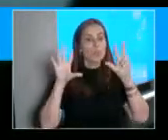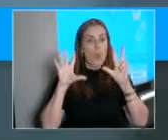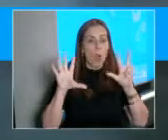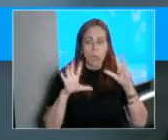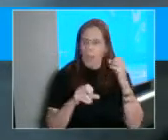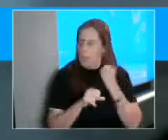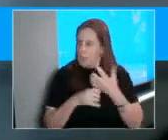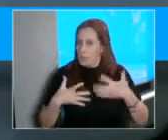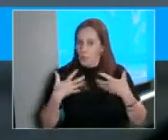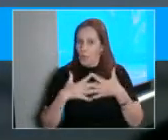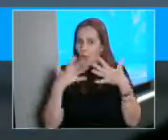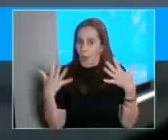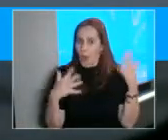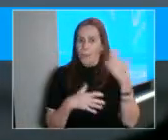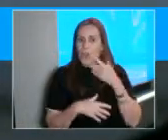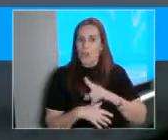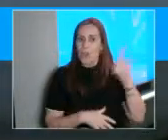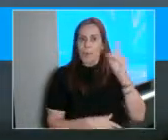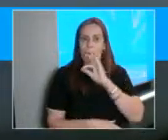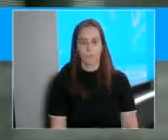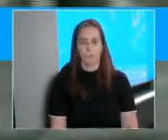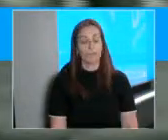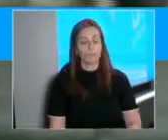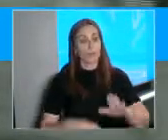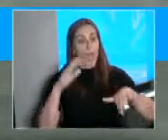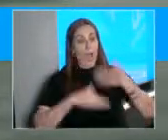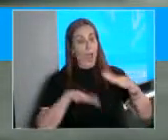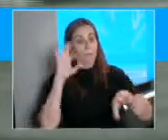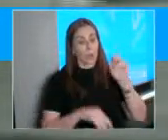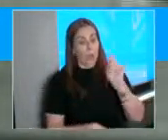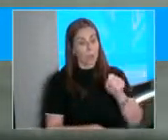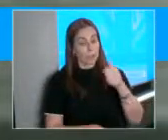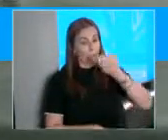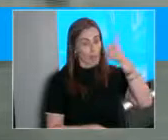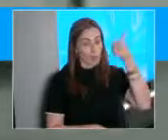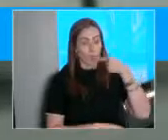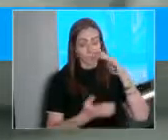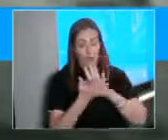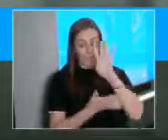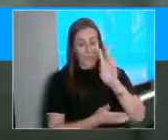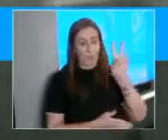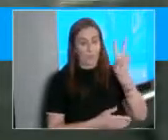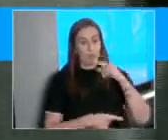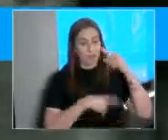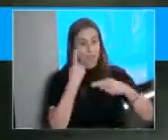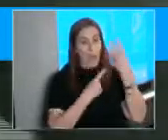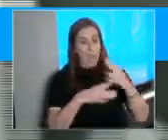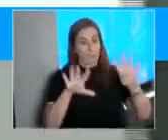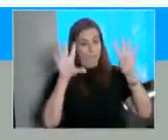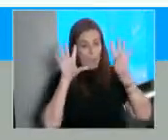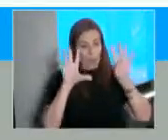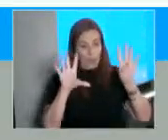1948 עוררה התרגשות גדולה בקרב היהודים ברוסיה. לאחר הבחירות לכנסת הראשונה ב-14 בפברואר